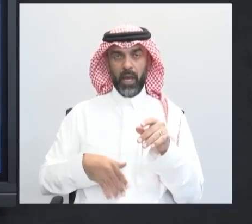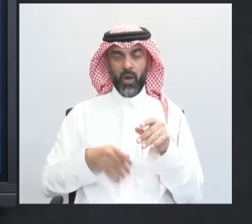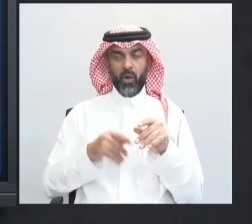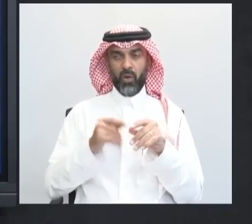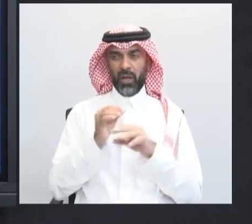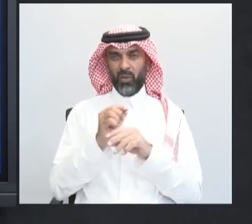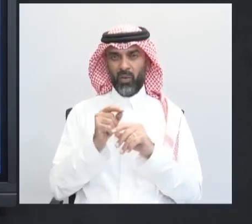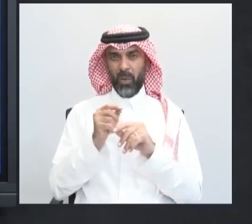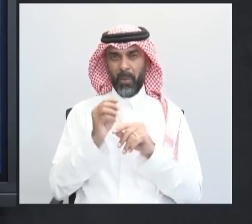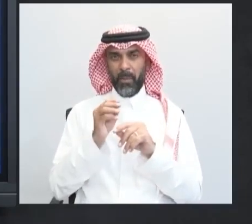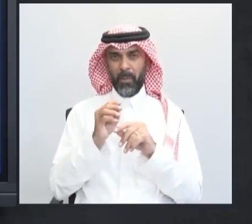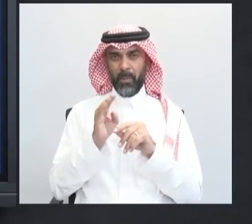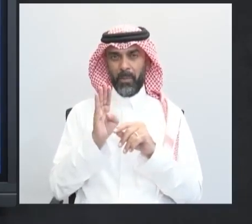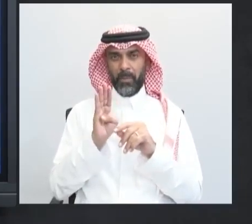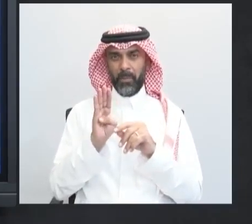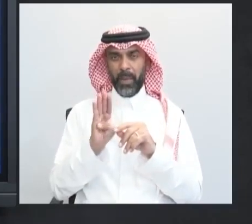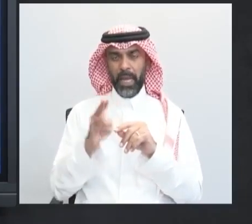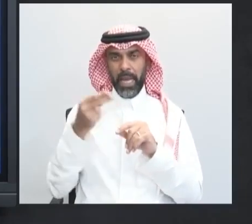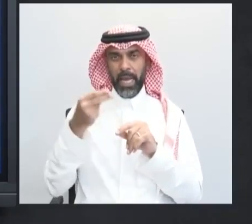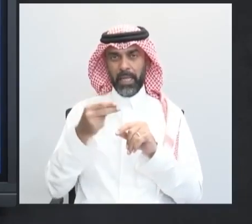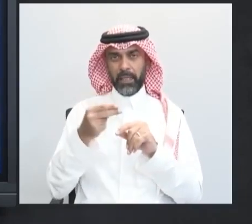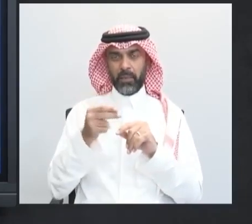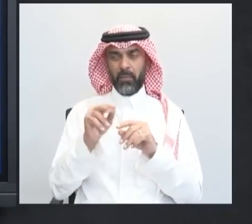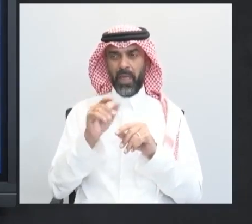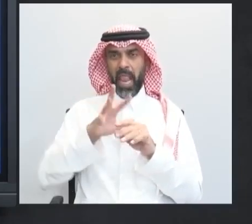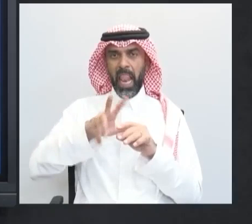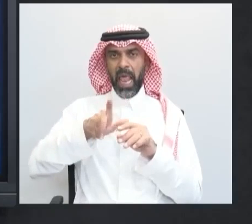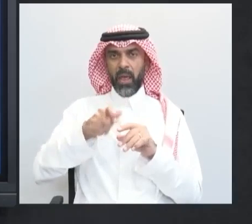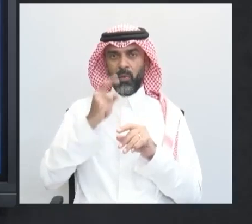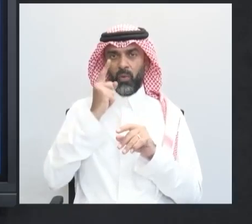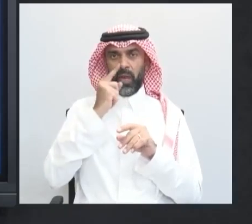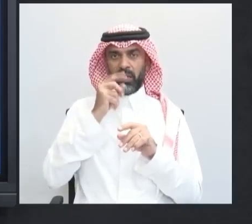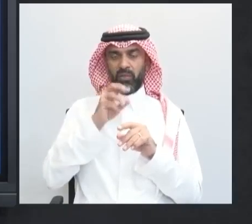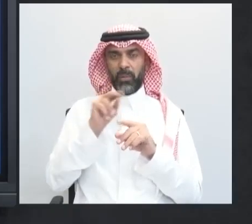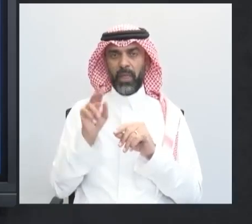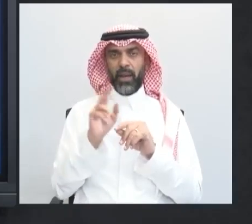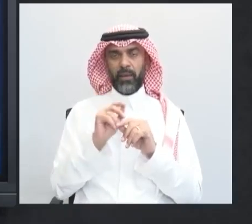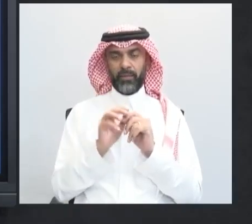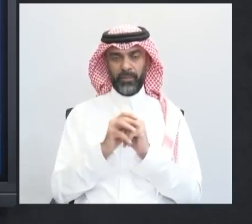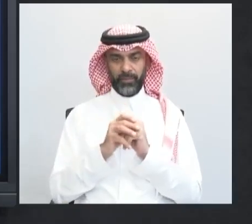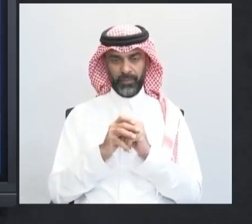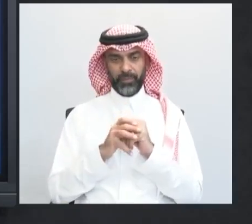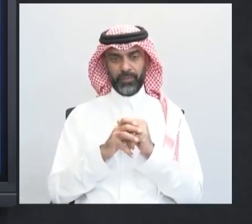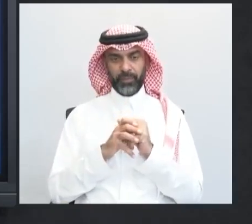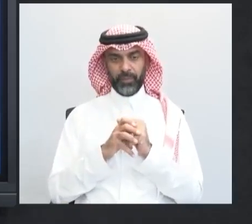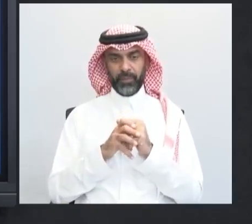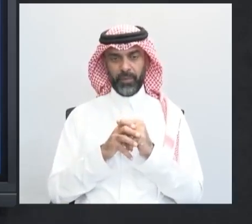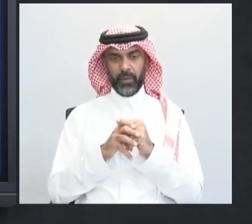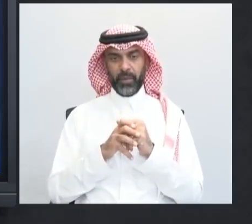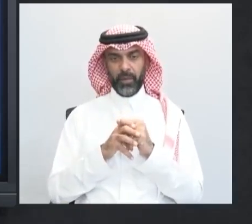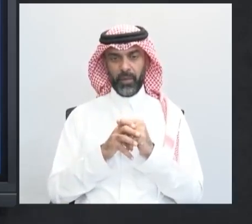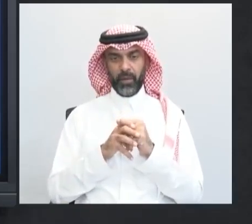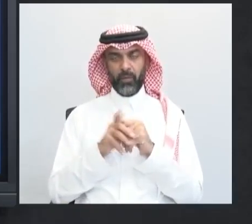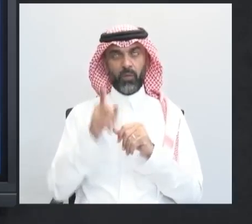اثنين تقريبا تعادل حموضه عصير الليمون هذه البروتينات بحاجه الى هذا الوسط الحمضي لذلك